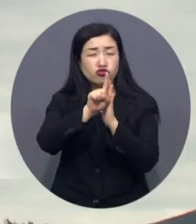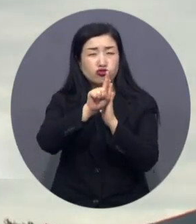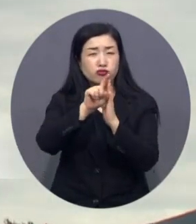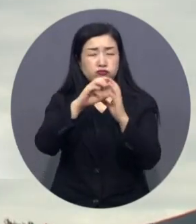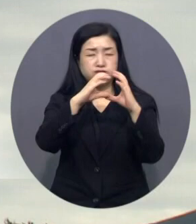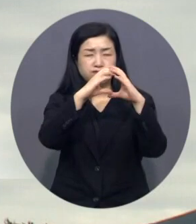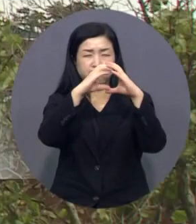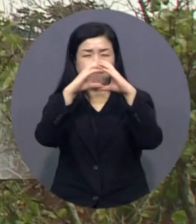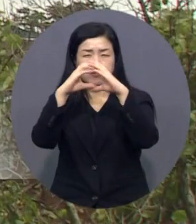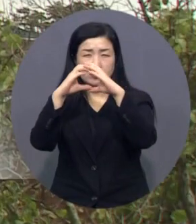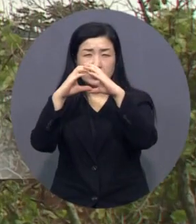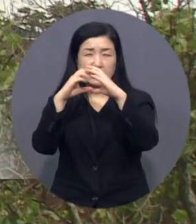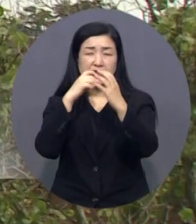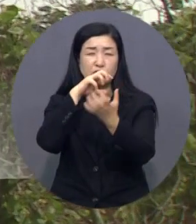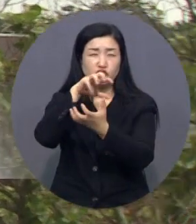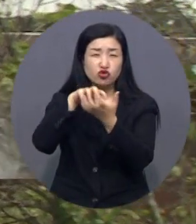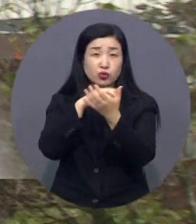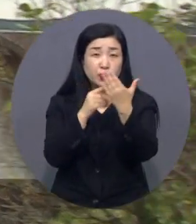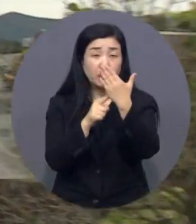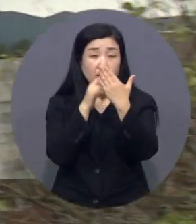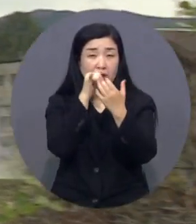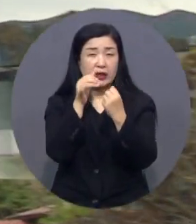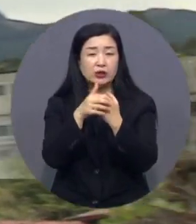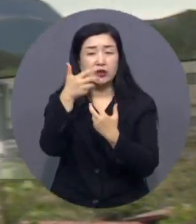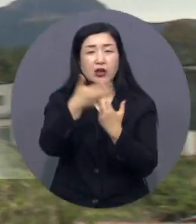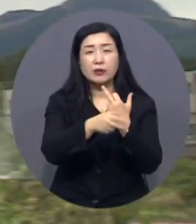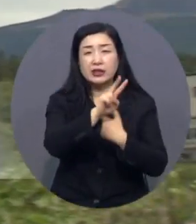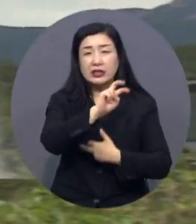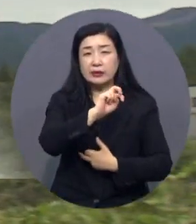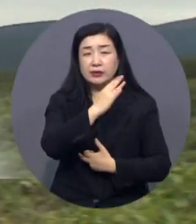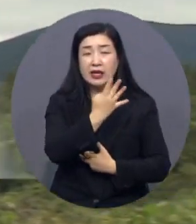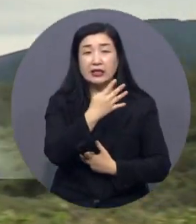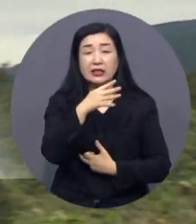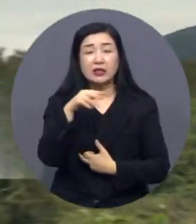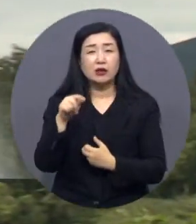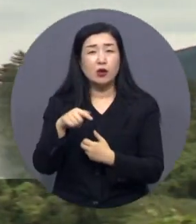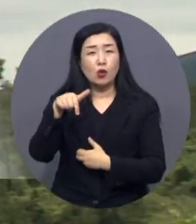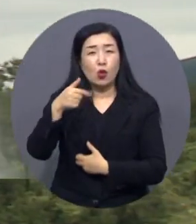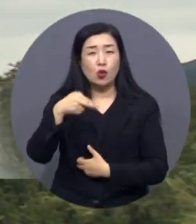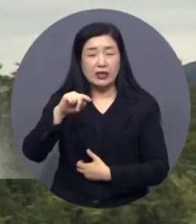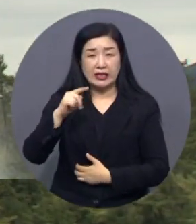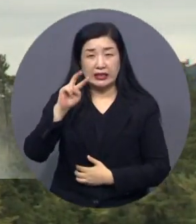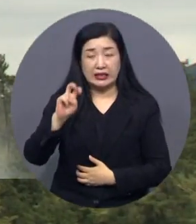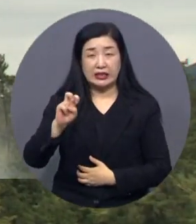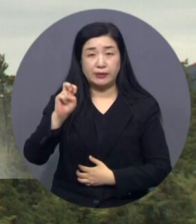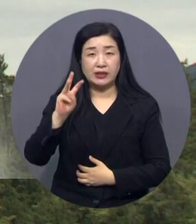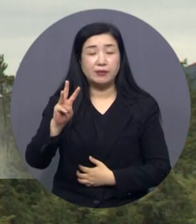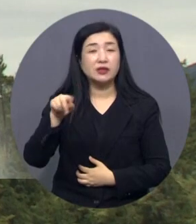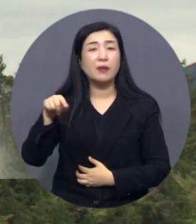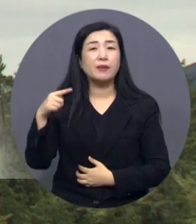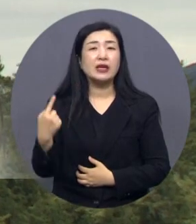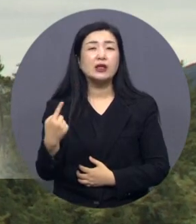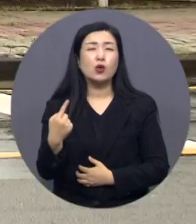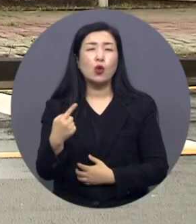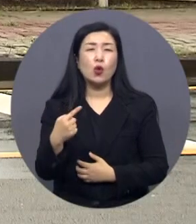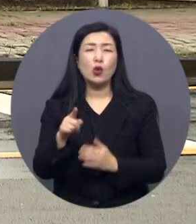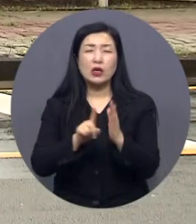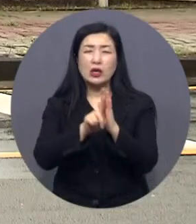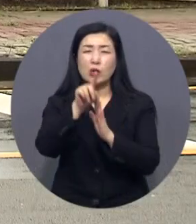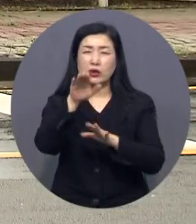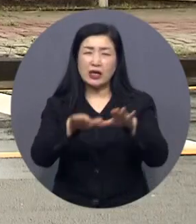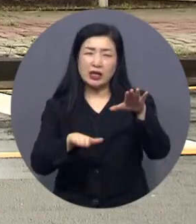모양의 구름이 관측되기도 한 반면 서귀포시는 24.3도, 고산은 22.4도에 머물며 기온차가